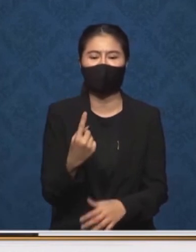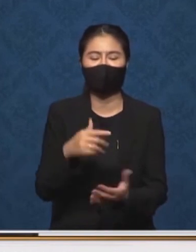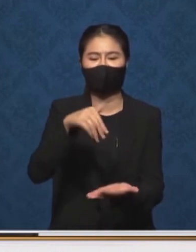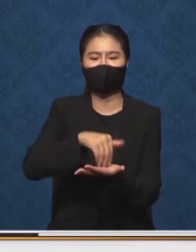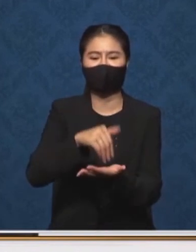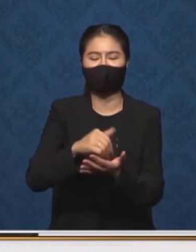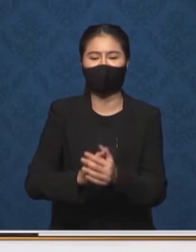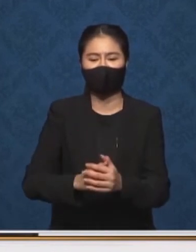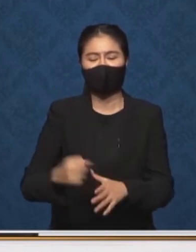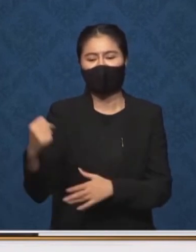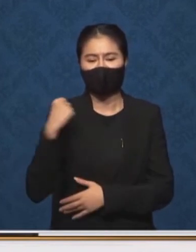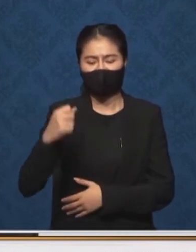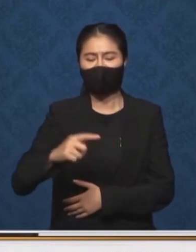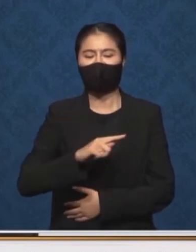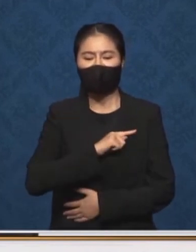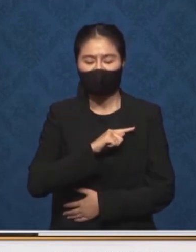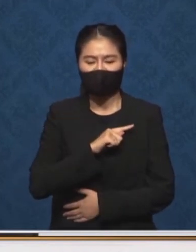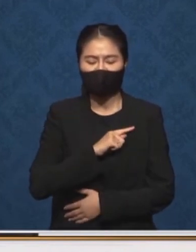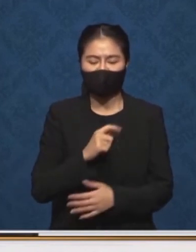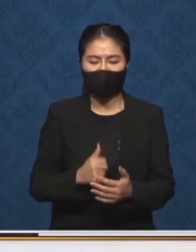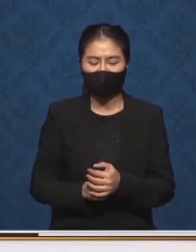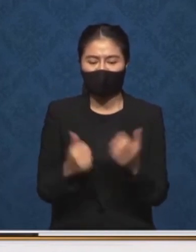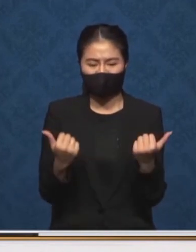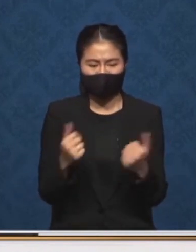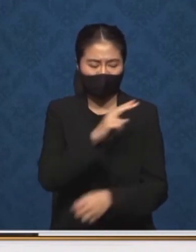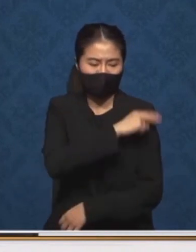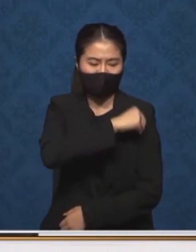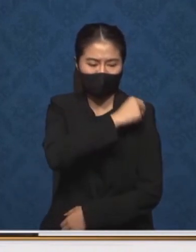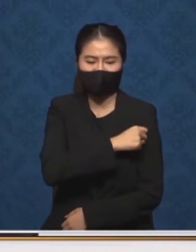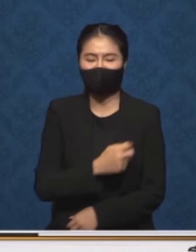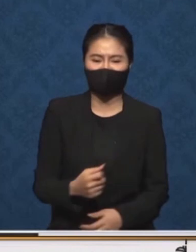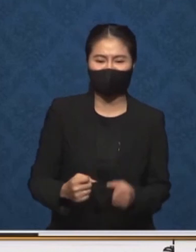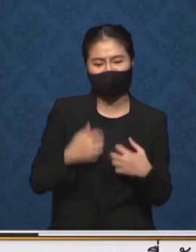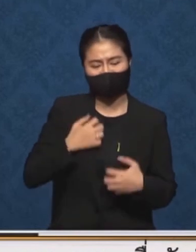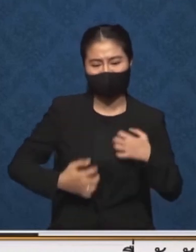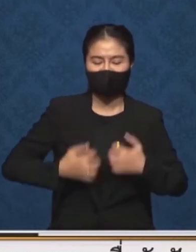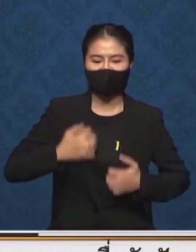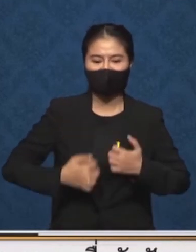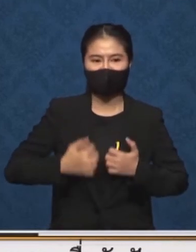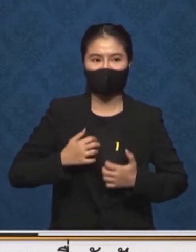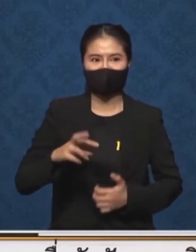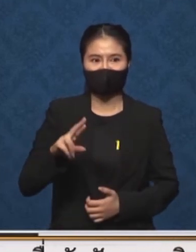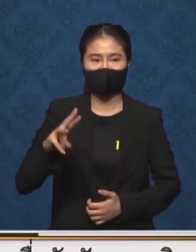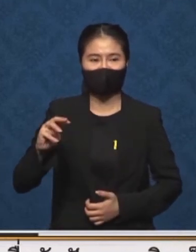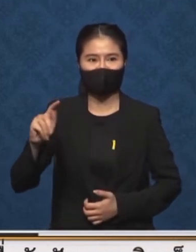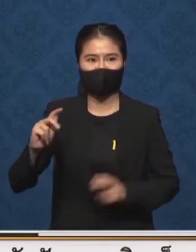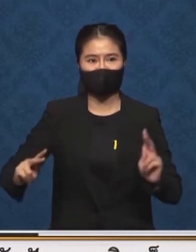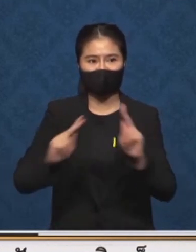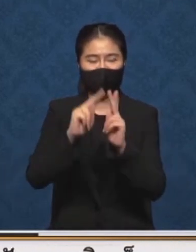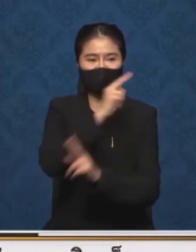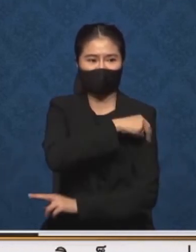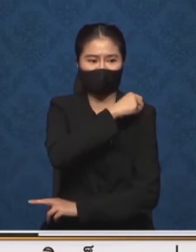เดี๋ยวนี่หมออาอานตใจรวมทั้งรัฐมนติเท่สวงสาสูกดวยผมรู้เพร